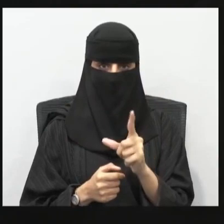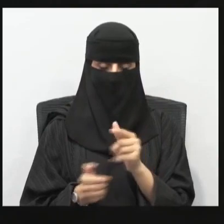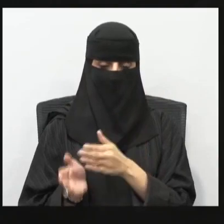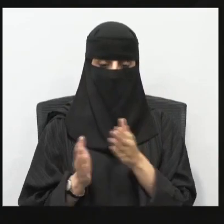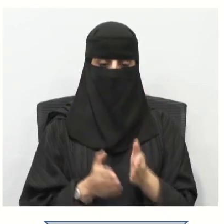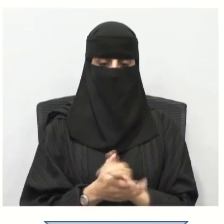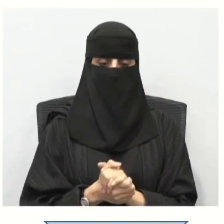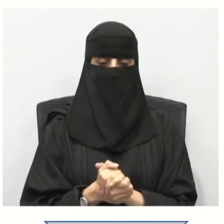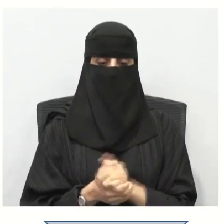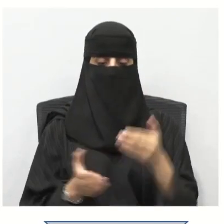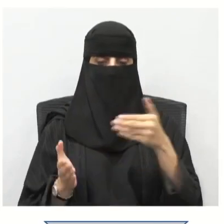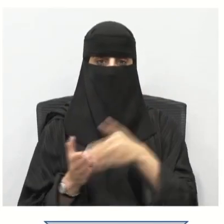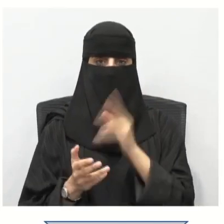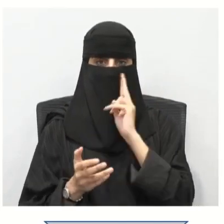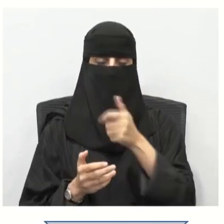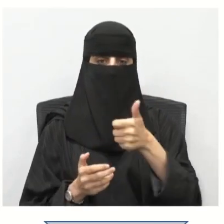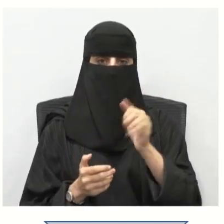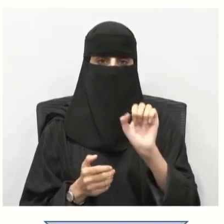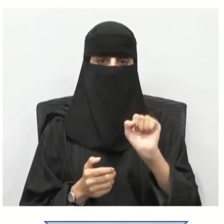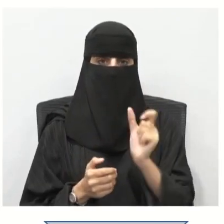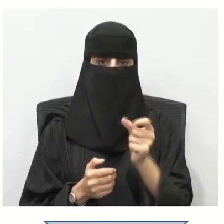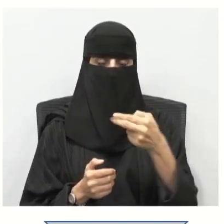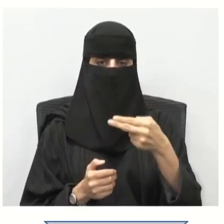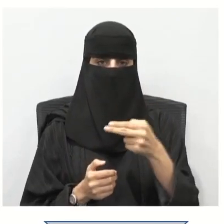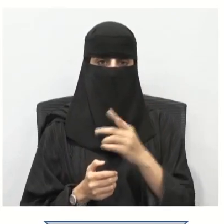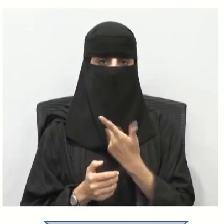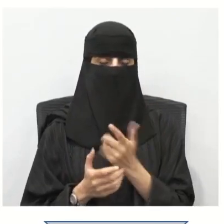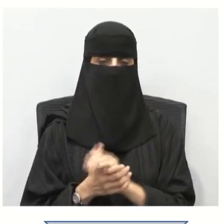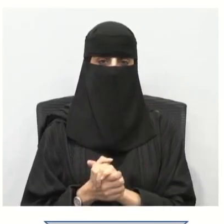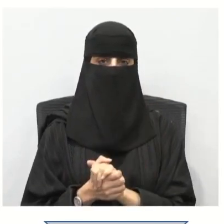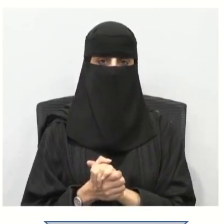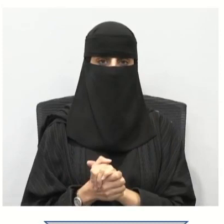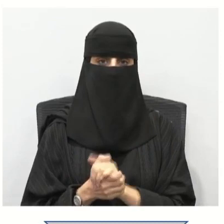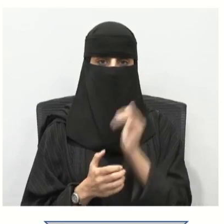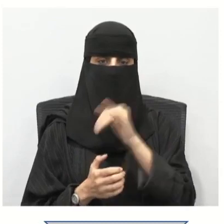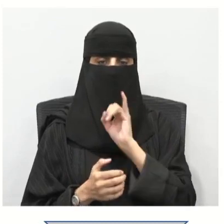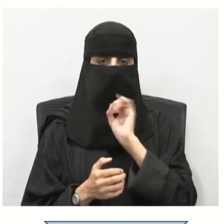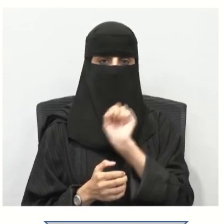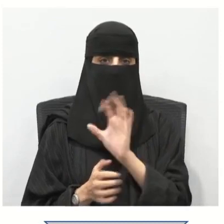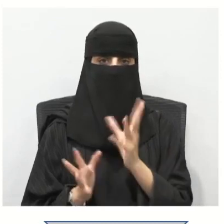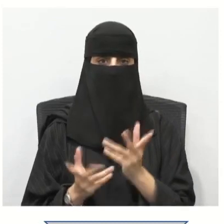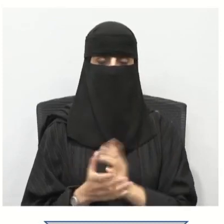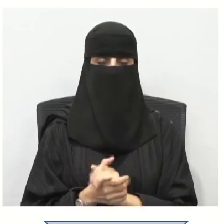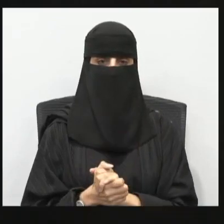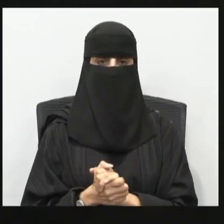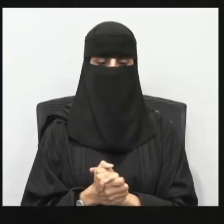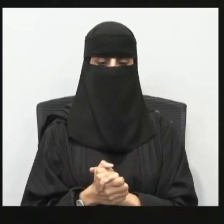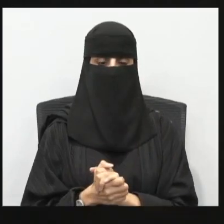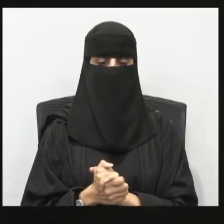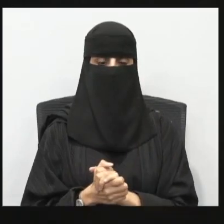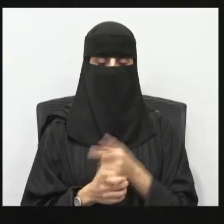وهذه الكلمه اصنع ما هي الظواهر الصوتيه ممتاز